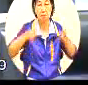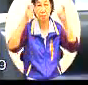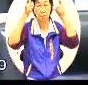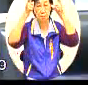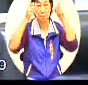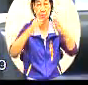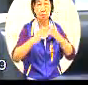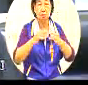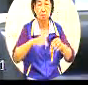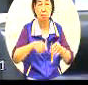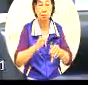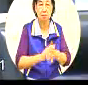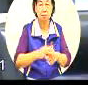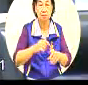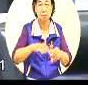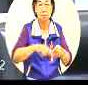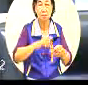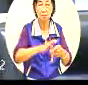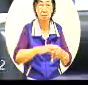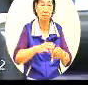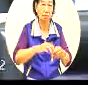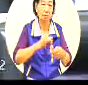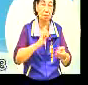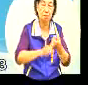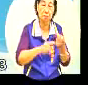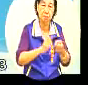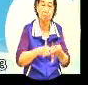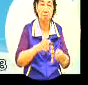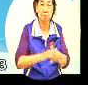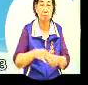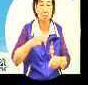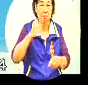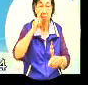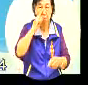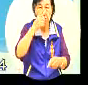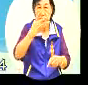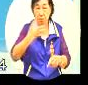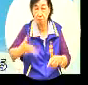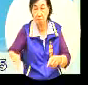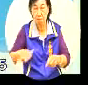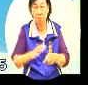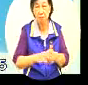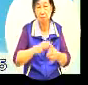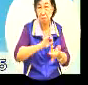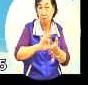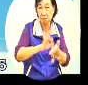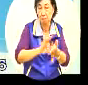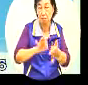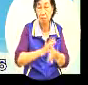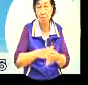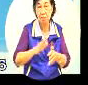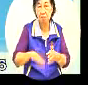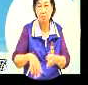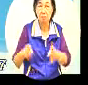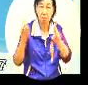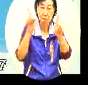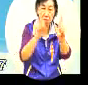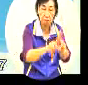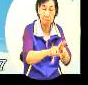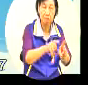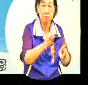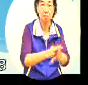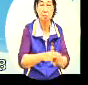应该一市两制。为什么呢？污水下水道的这个使用费，它现在是随着自来水